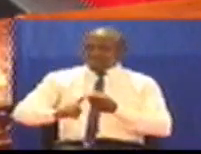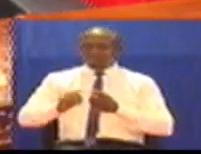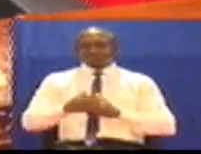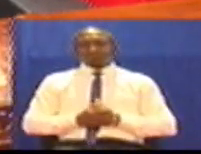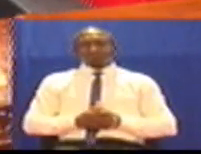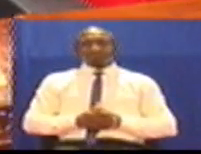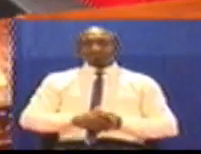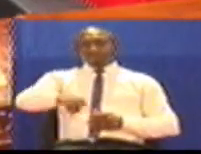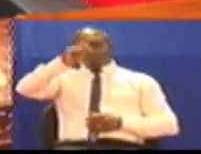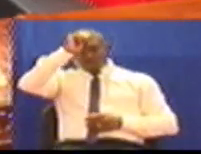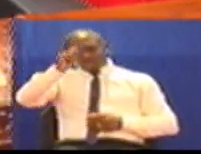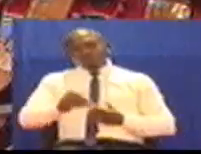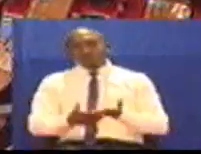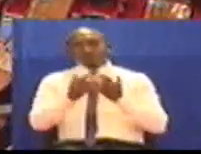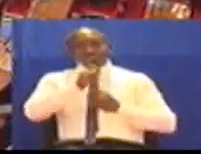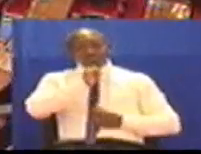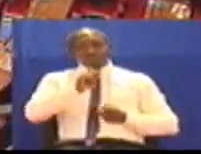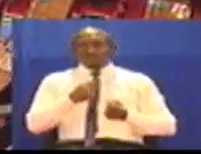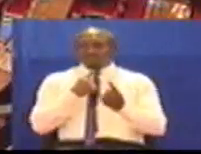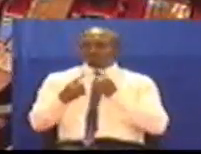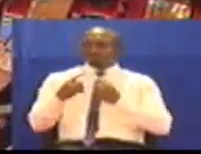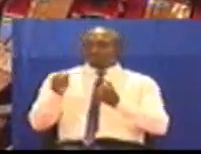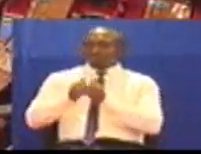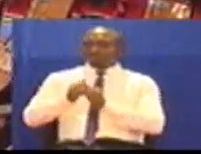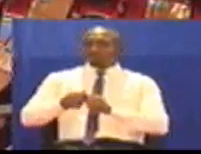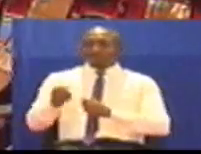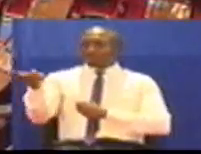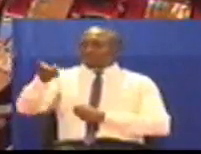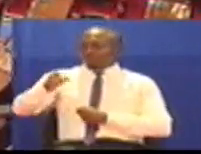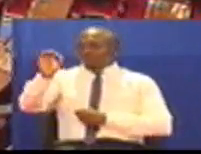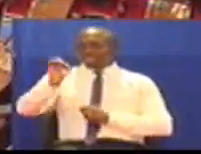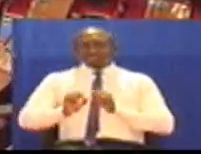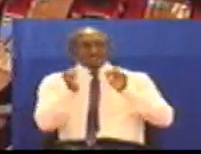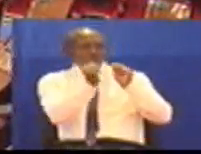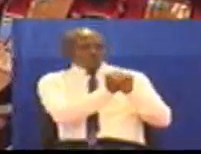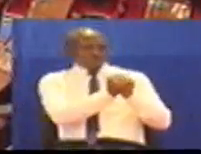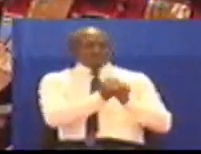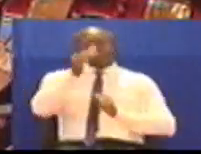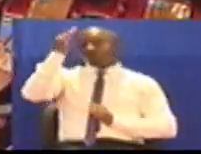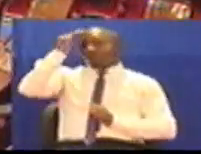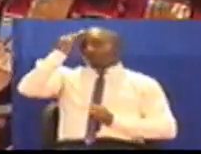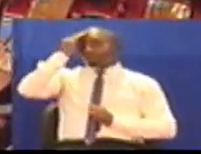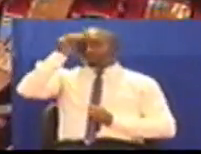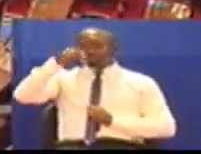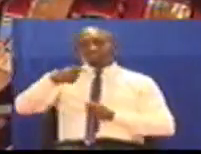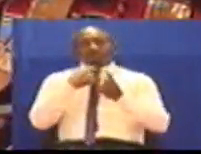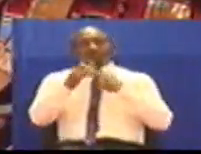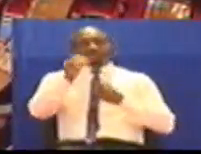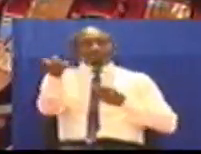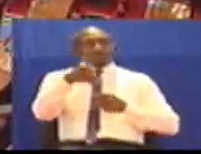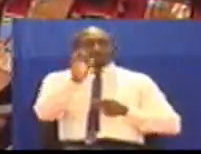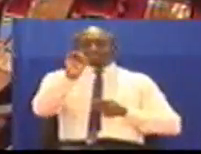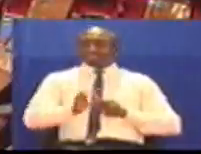Mheshimiwa Naibu Spika, naomba nizungumzie swala la mikopo ya 10%. Nafahamu kwamba tunazungumza mikopo ya